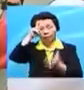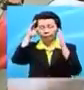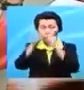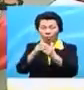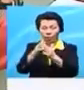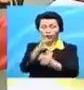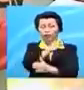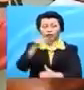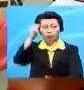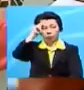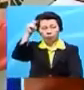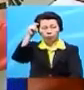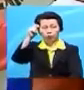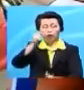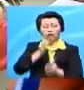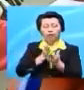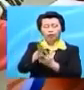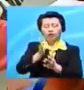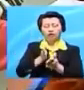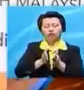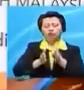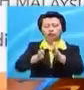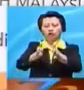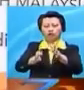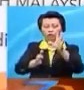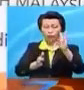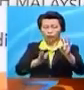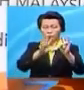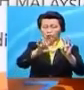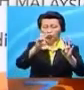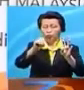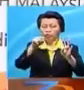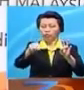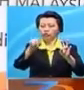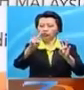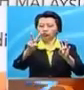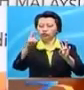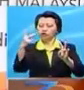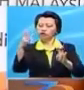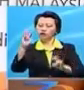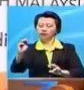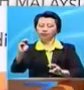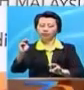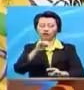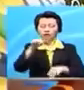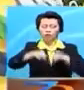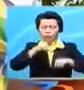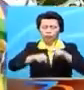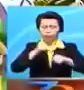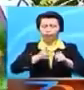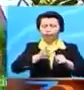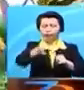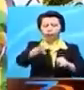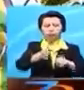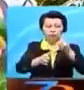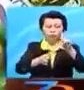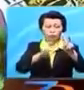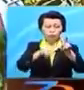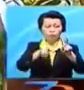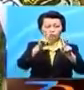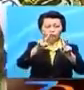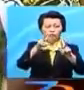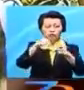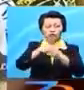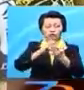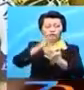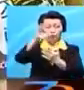Pahang dan Terengganu membabitkan laluan sejauh 750.2 km. Perlumbaan berstatus 2.2 dalam